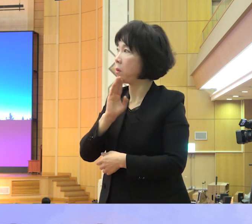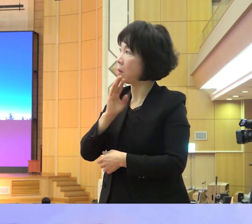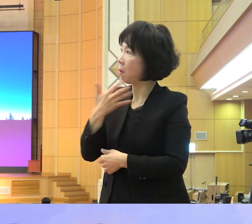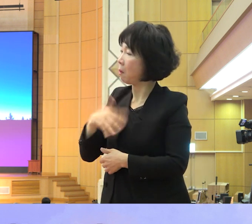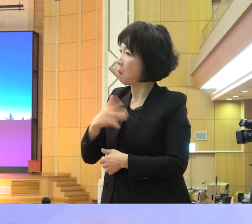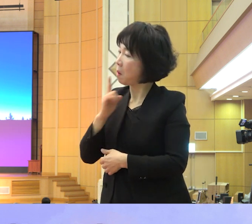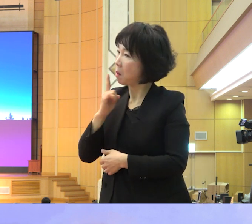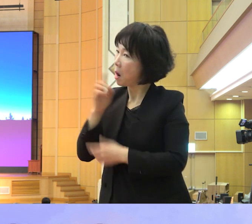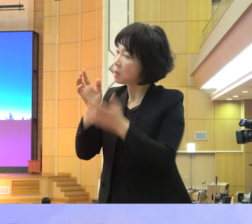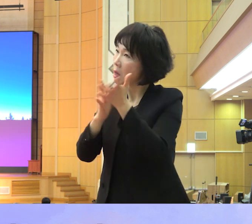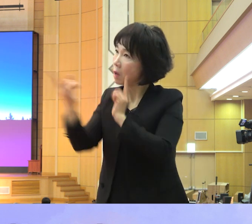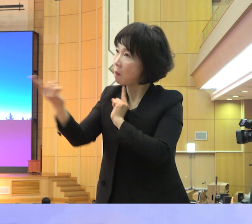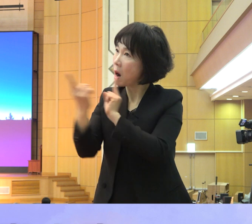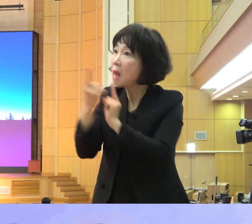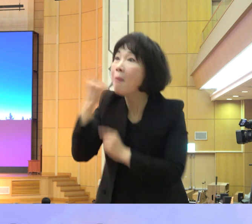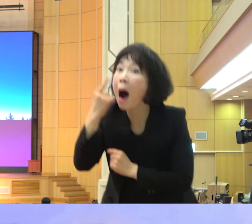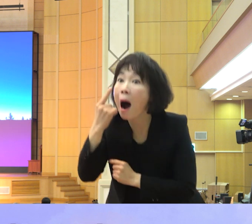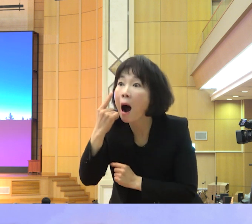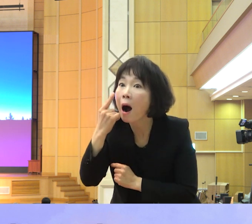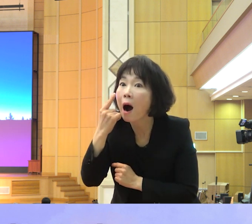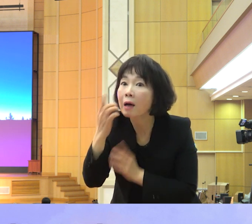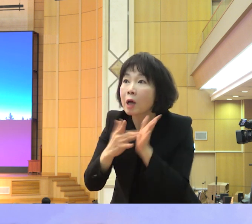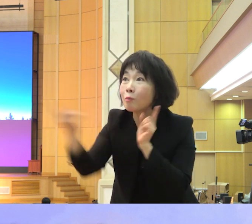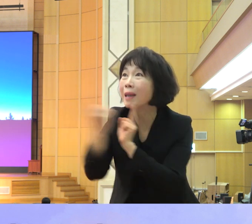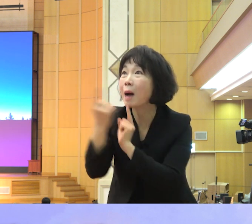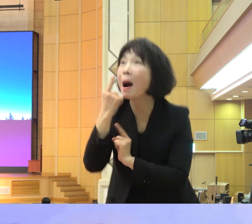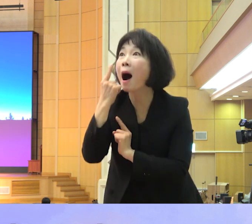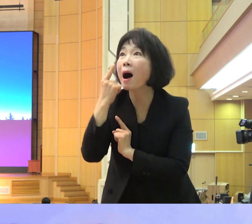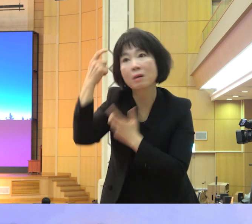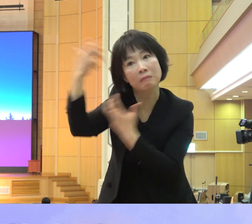살리고 오늘 아무리 의학이 발달해도